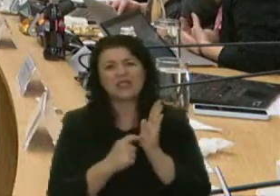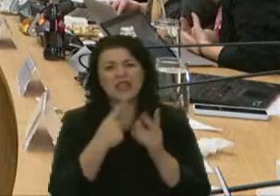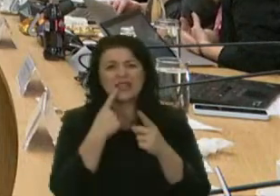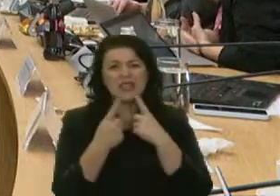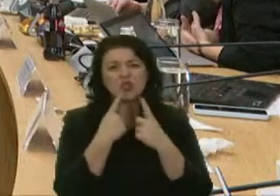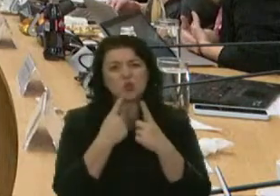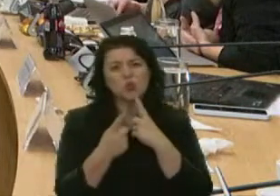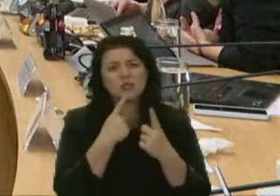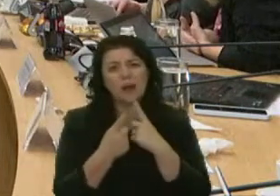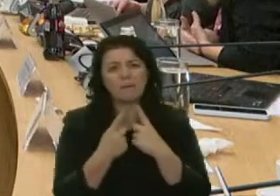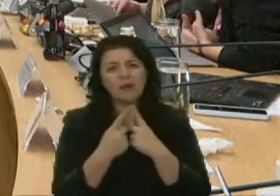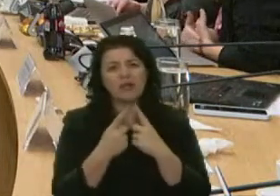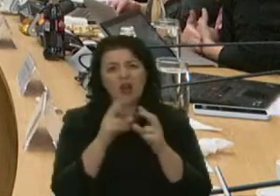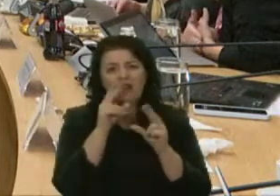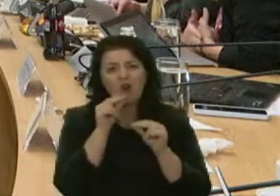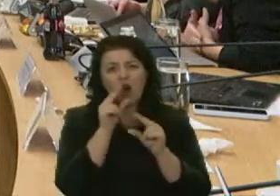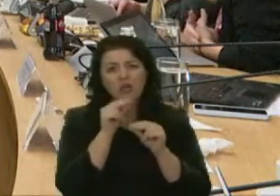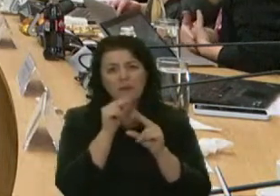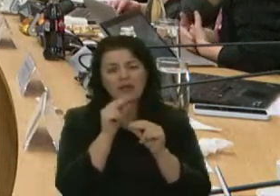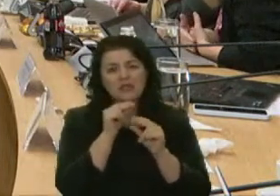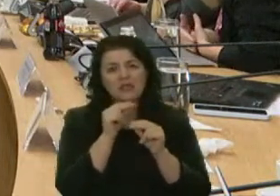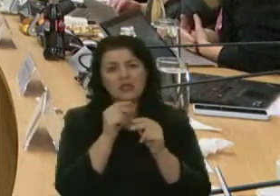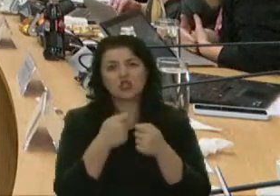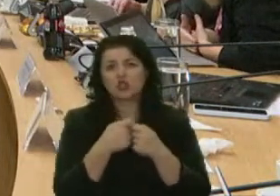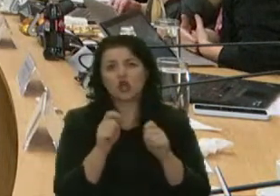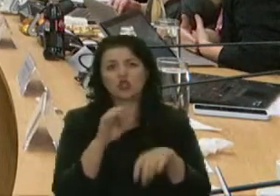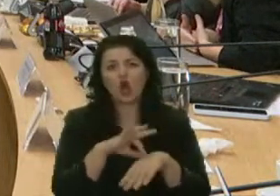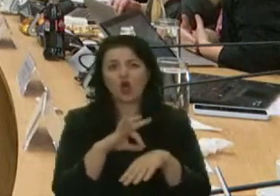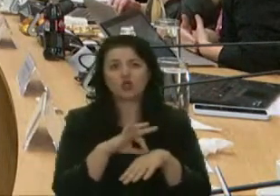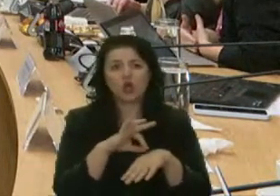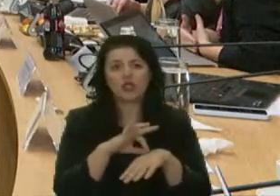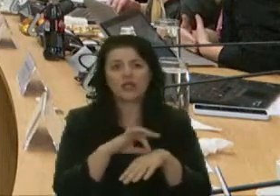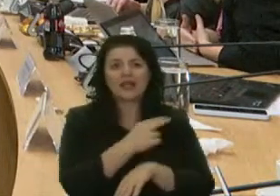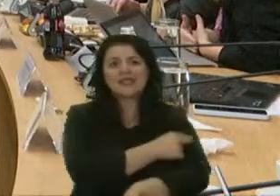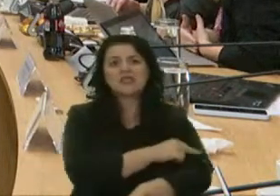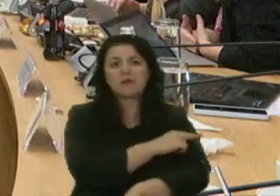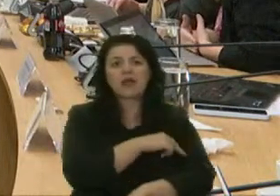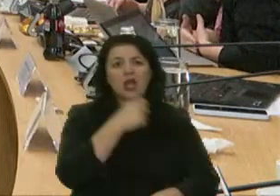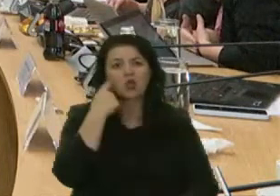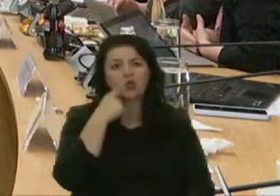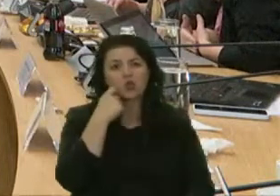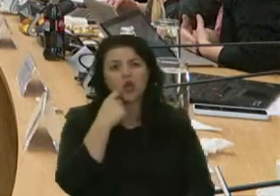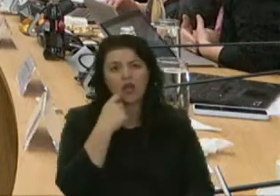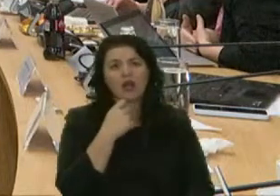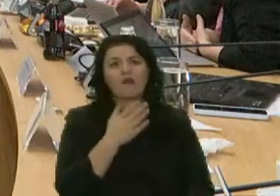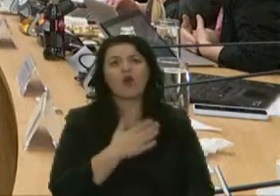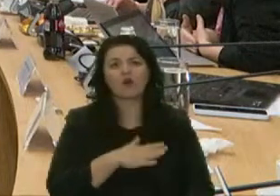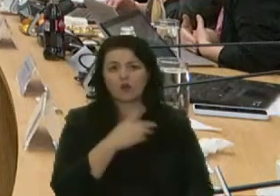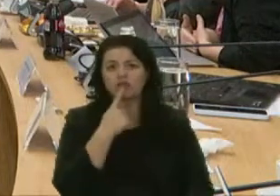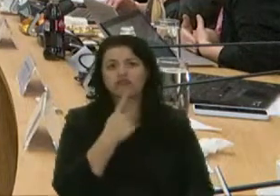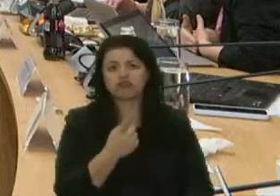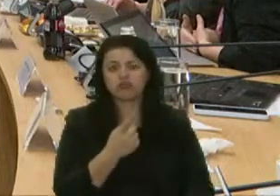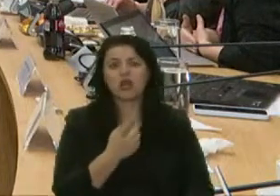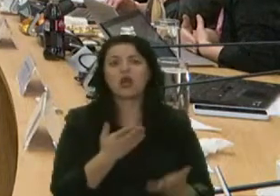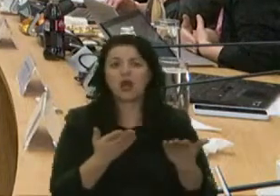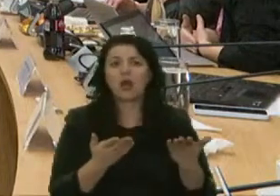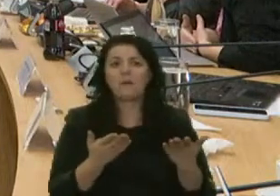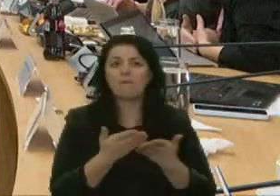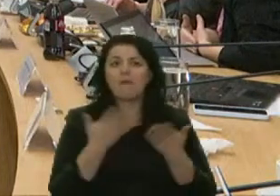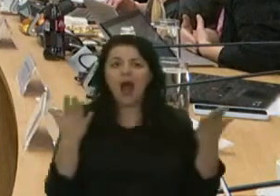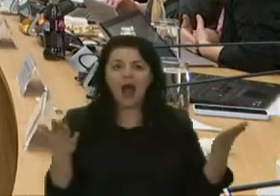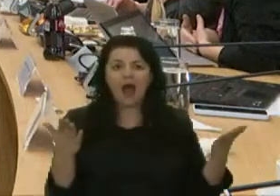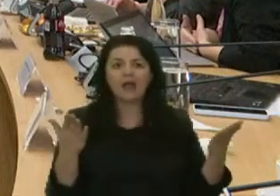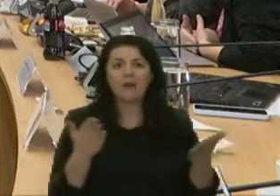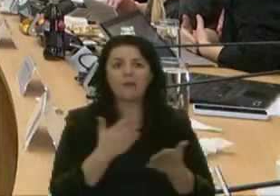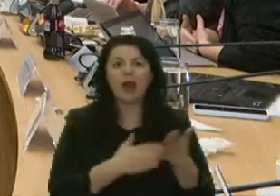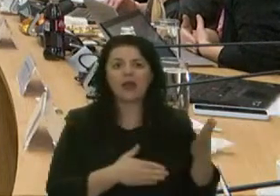să l dezbatem să vorbiți cu absolut toți doctorii din spitalele clujene care vă vor spune că în momentul de față mare parte